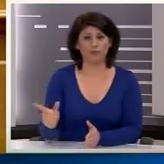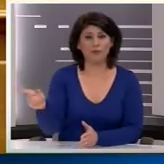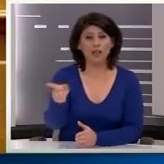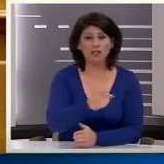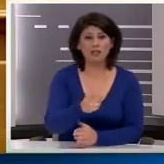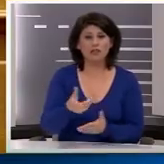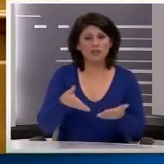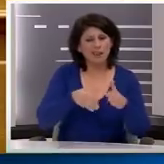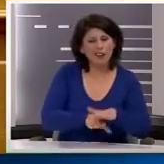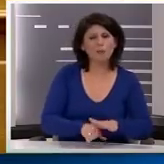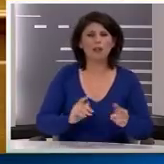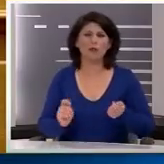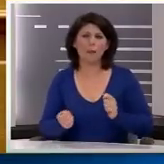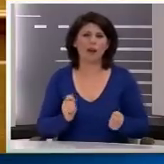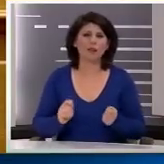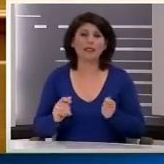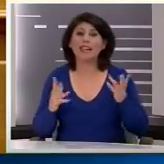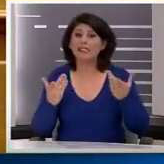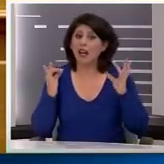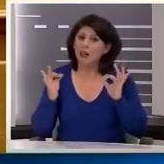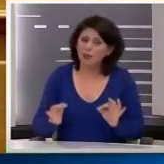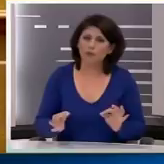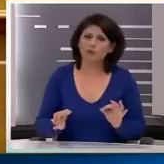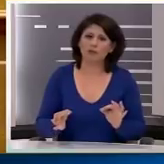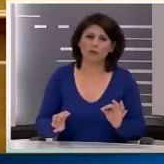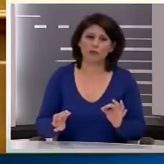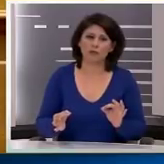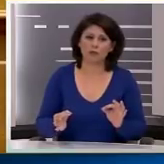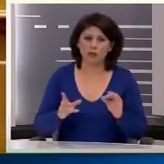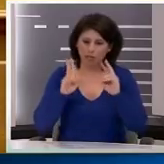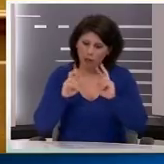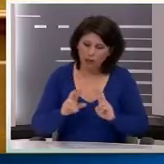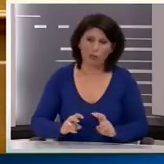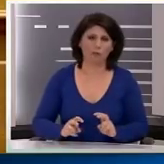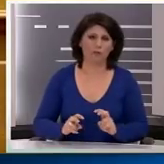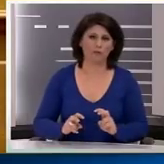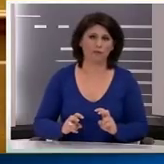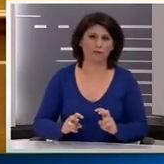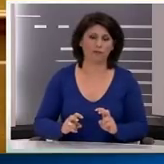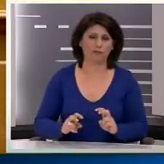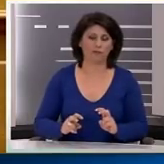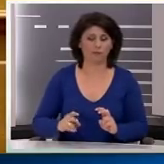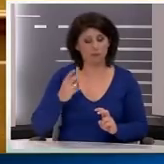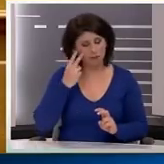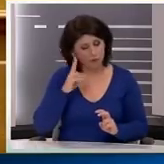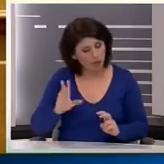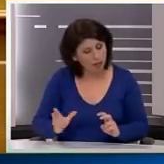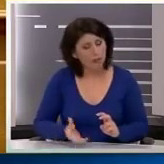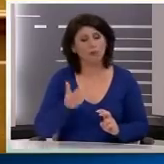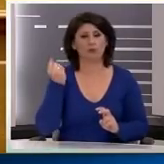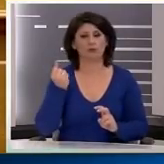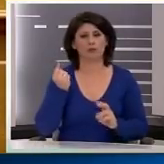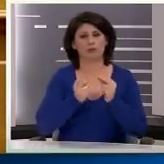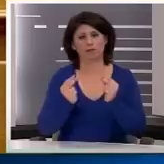συγκαλύπτατε το πάρτι. Το γιατί ακριβώς θα το διερευνήσουμε και θα βρούμε τις